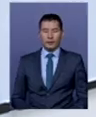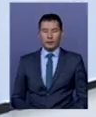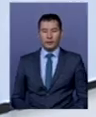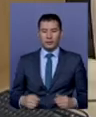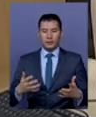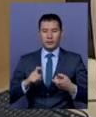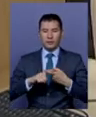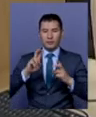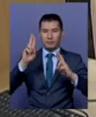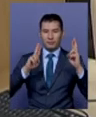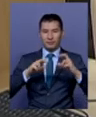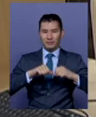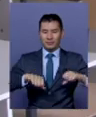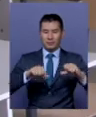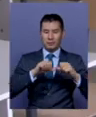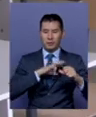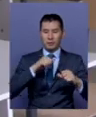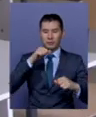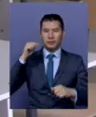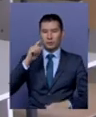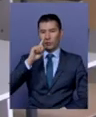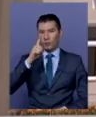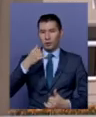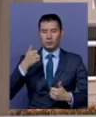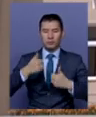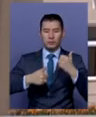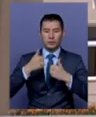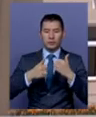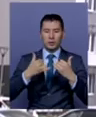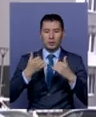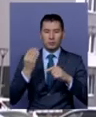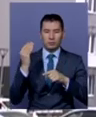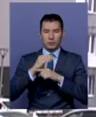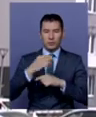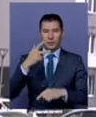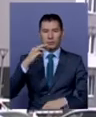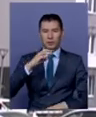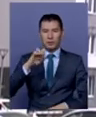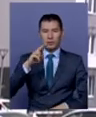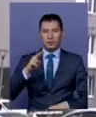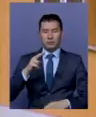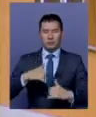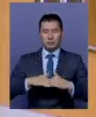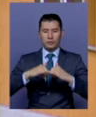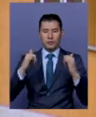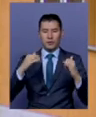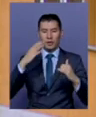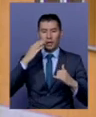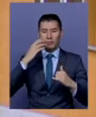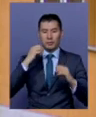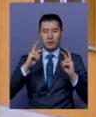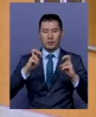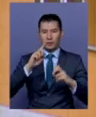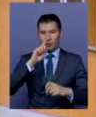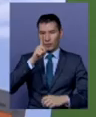саласы назардан тыс қалмады. Тіпті өткен жылмен салыстырғанда бөлінген қаржы 30 миллиардқа артық. Одан өзге 100-ден астам алматылық ұстаз Алматы жастары